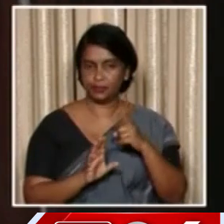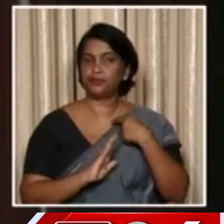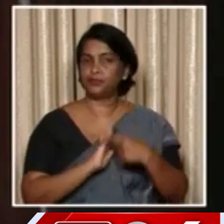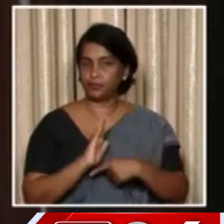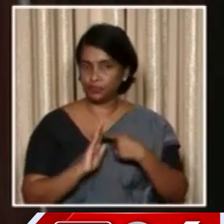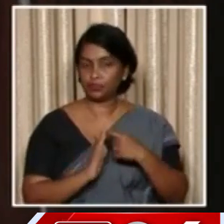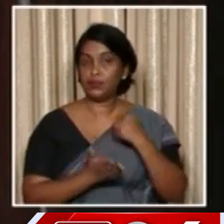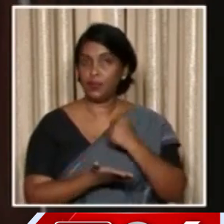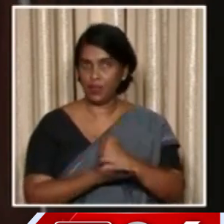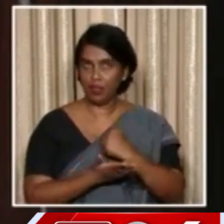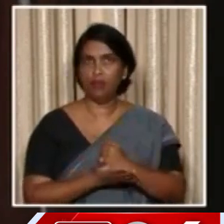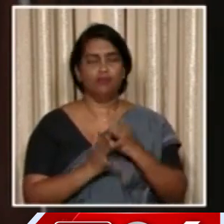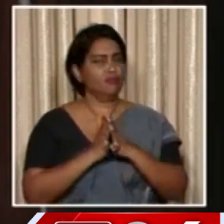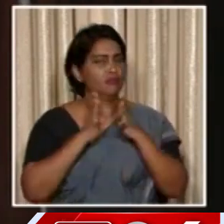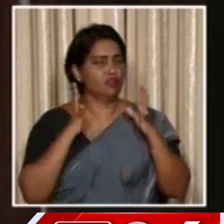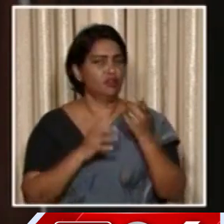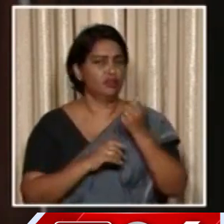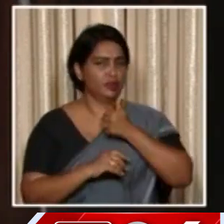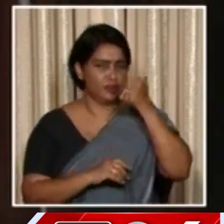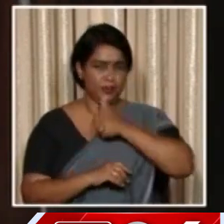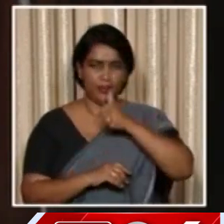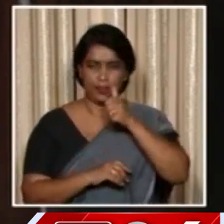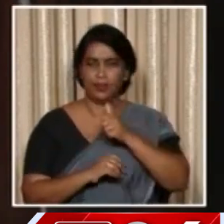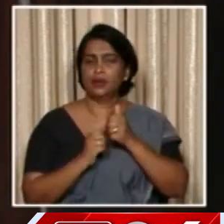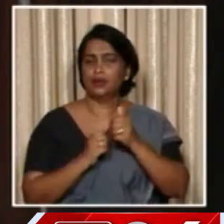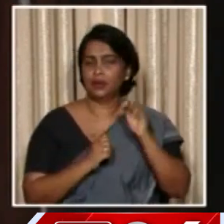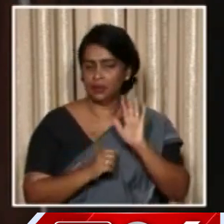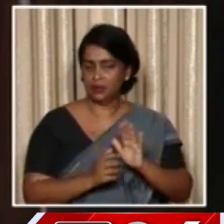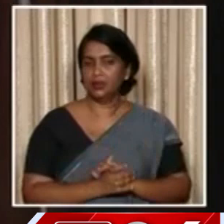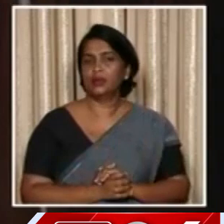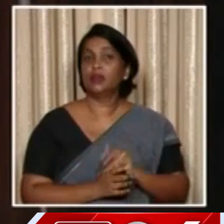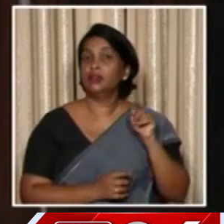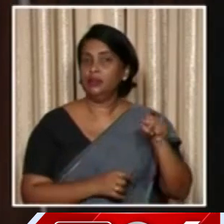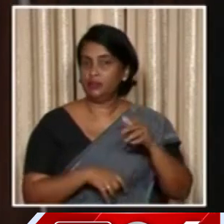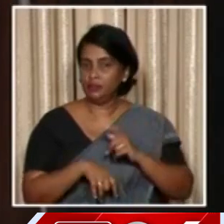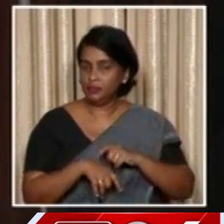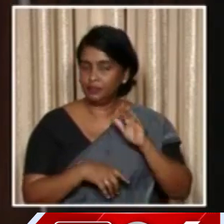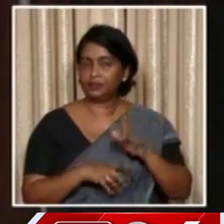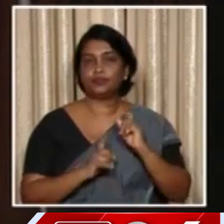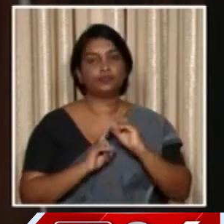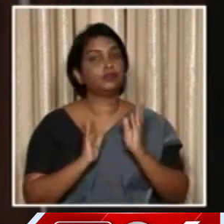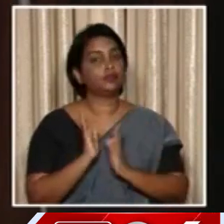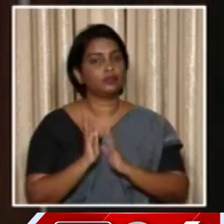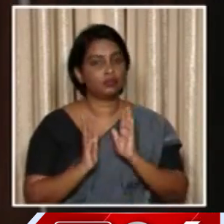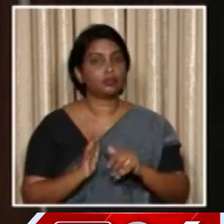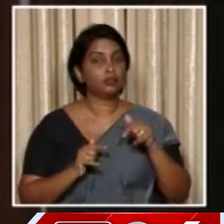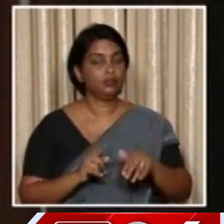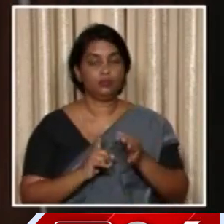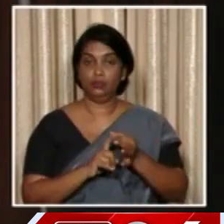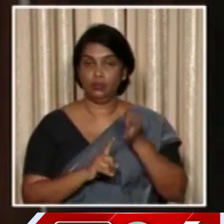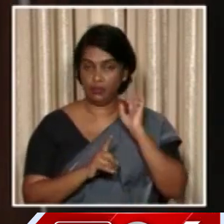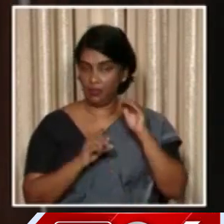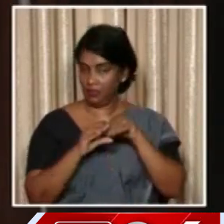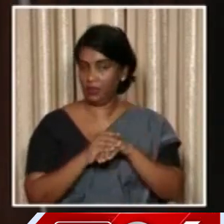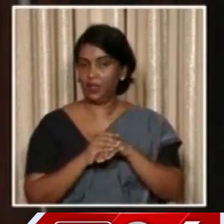රටේ මහ බැංකුවේ අතිවිශාල මුල්‍ය වංචා සිදු බව ඒ අවස්ථාවේදී අපේ රටේ අගමැතිතුමා වුණේ අද ජනාධිපති ලෙස කටයුතු